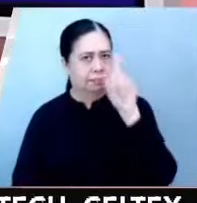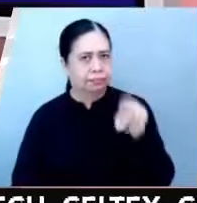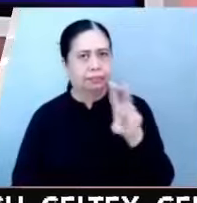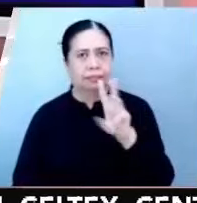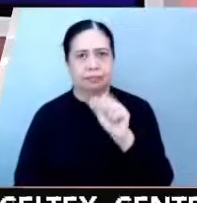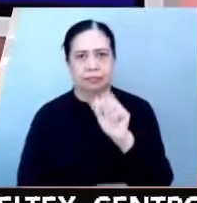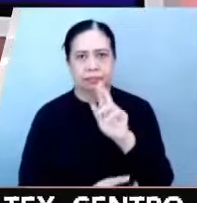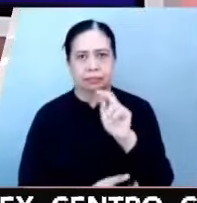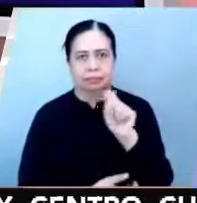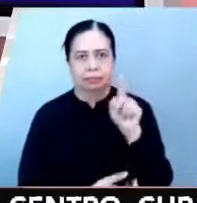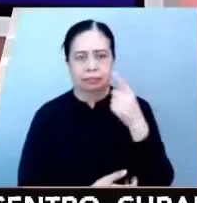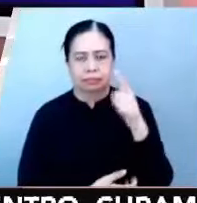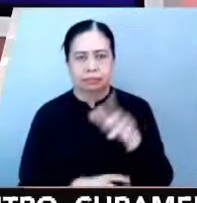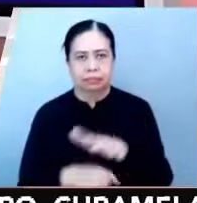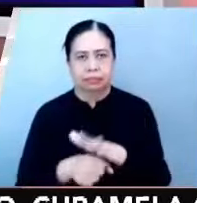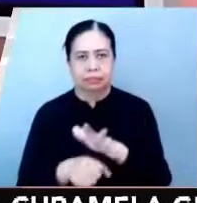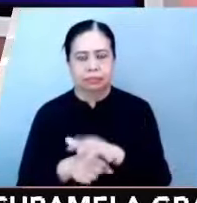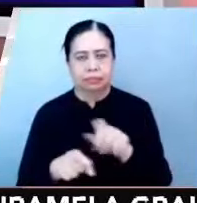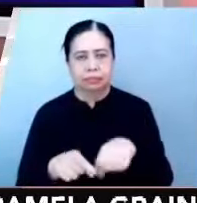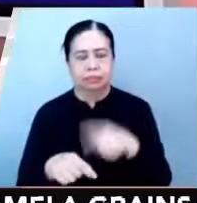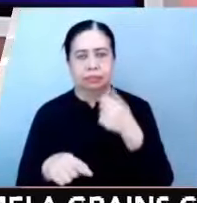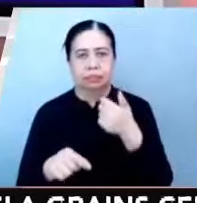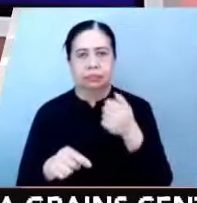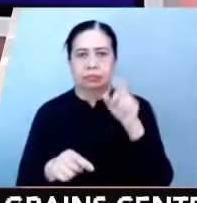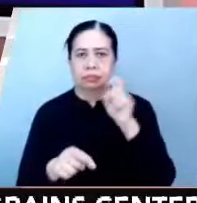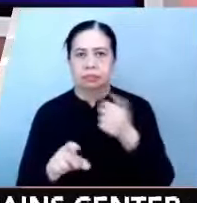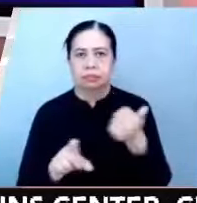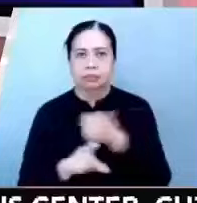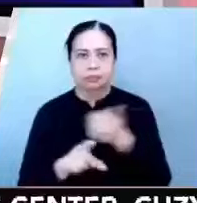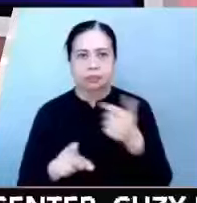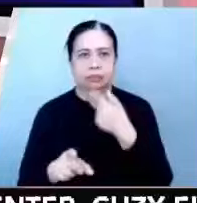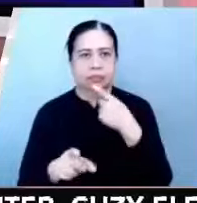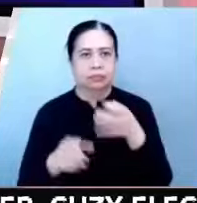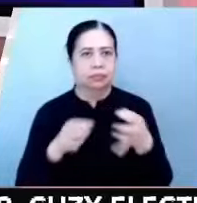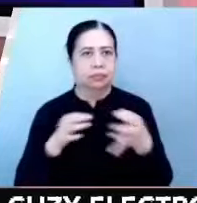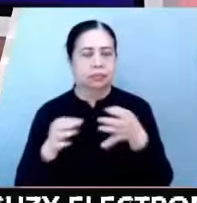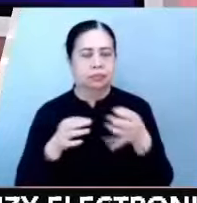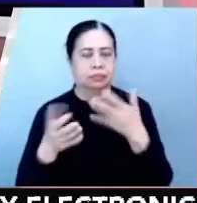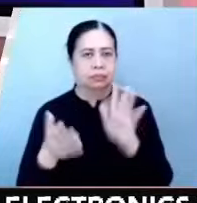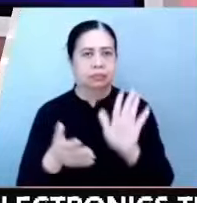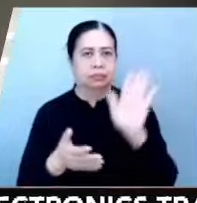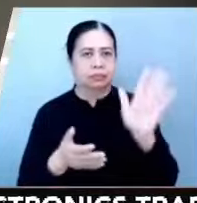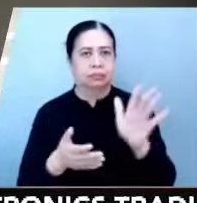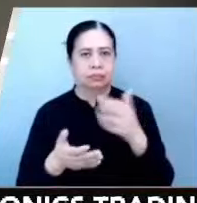kasong rape by sexual assault. Ang kanyang paliwanag sa unang balita ni James Agustin.